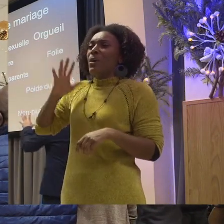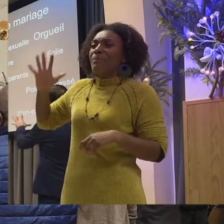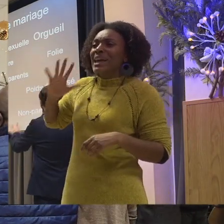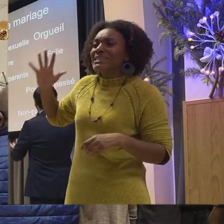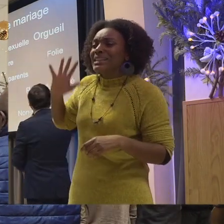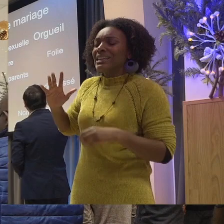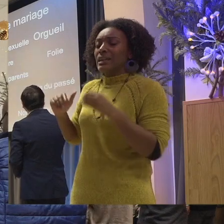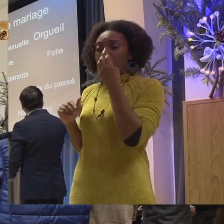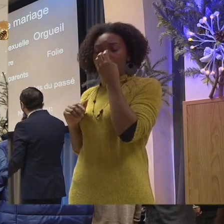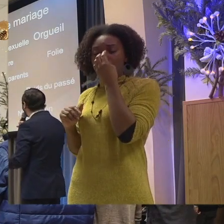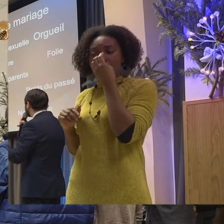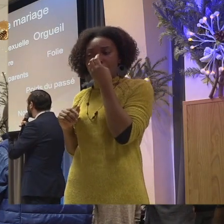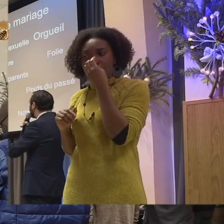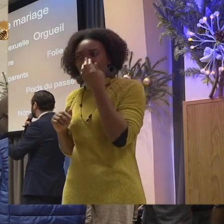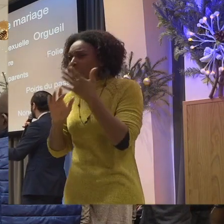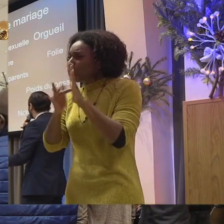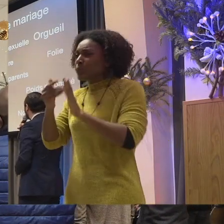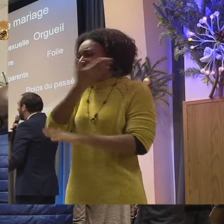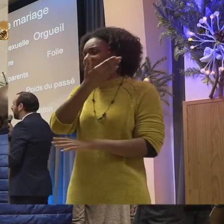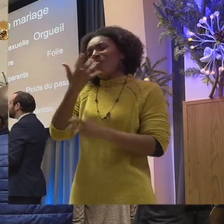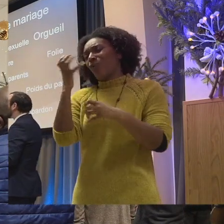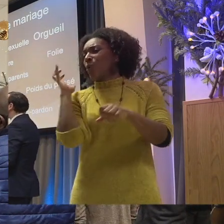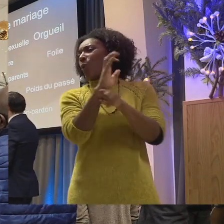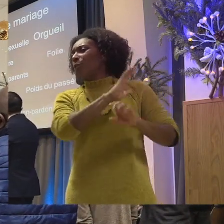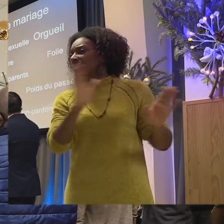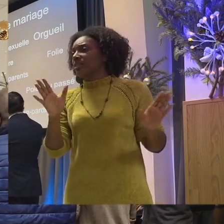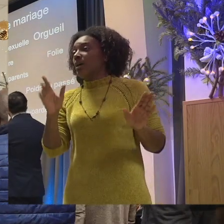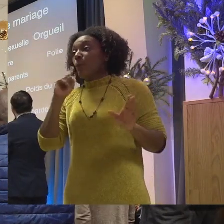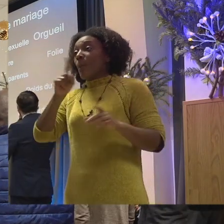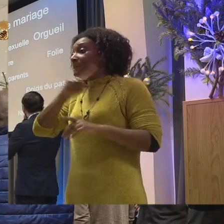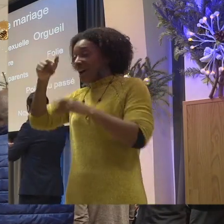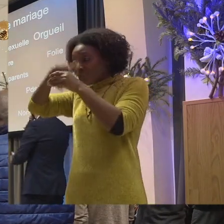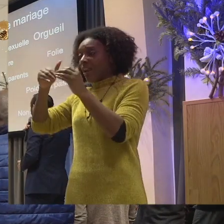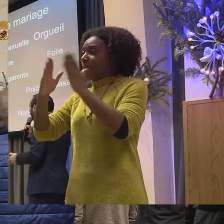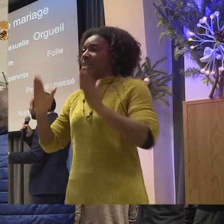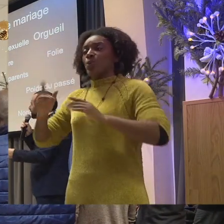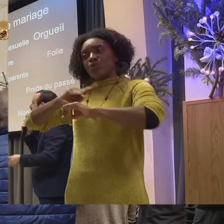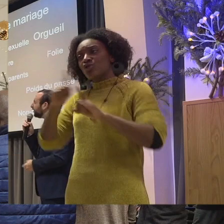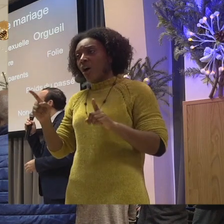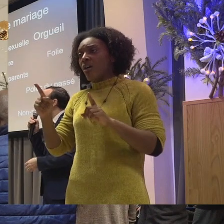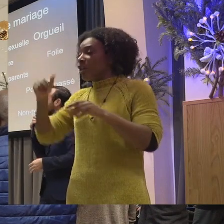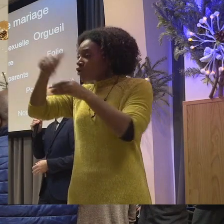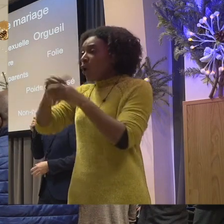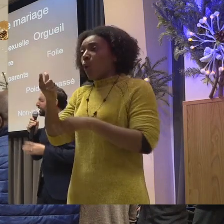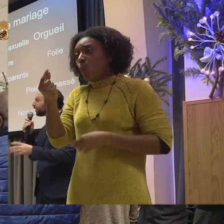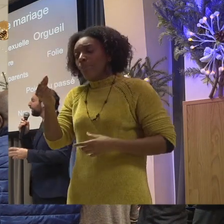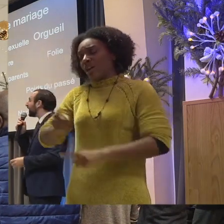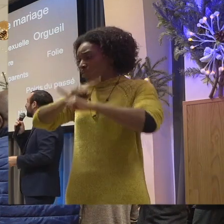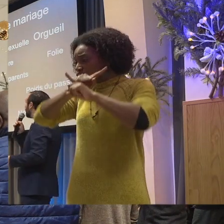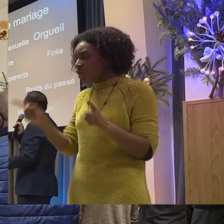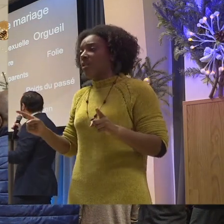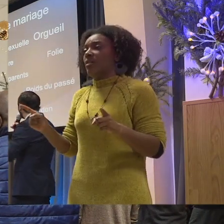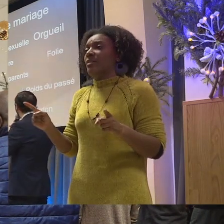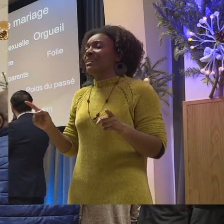que ces choses-là, Seigneur, ne soient pas trouvées dans nos maisons, afin que ces choses-là ne soient pas trouvées dans nos couples, Jésus. Seigneur, fais